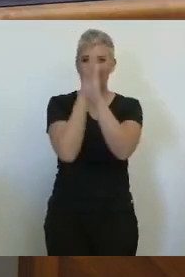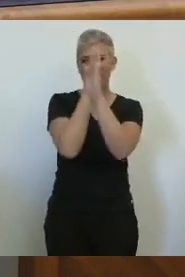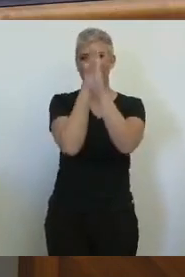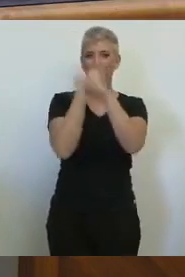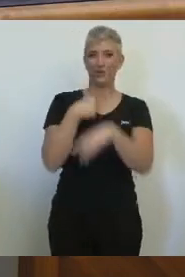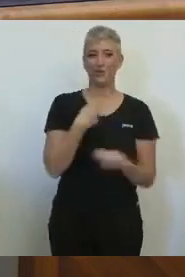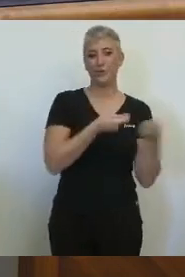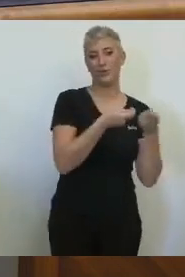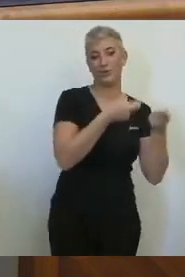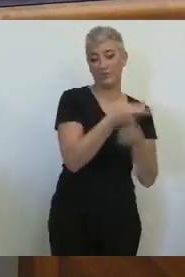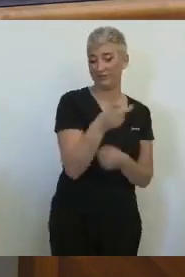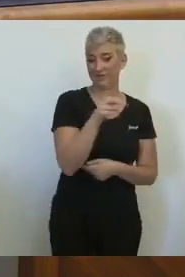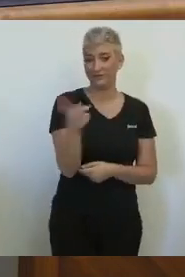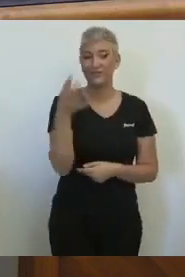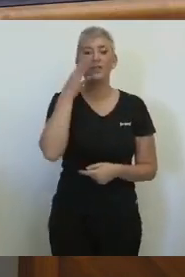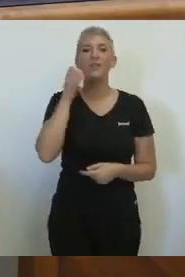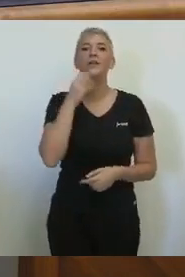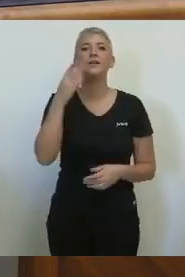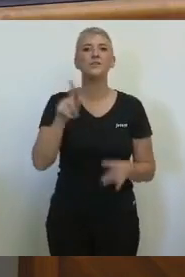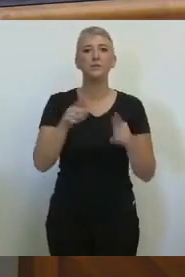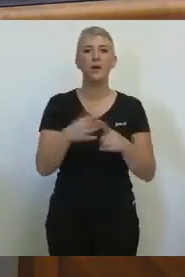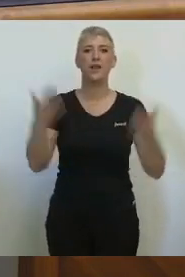Jo vull dir una cosa i ben alt, i és aleluia.